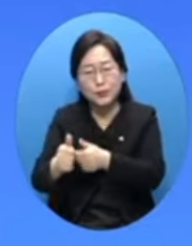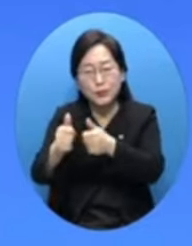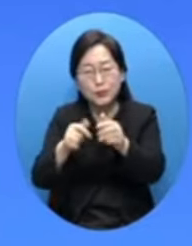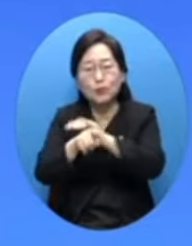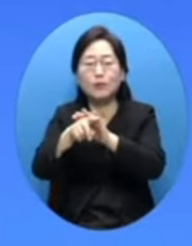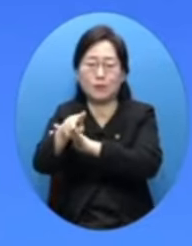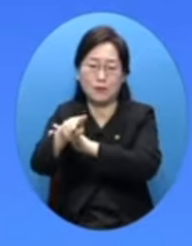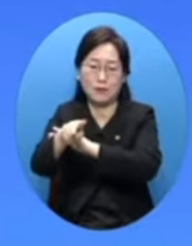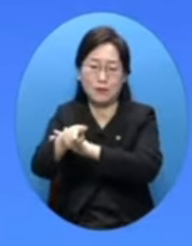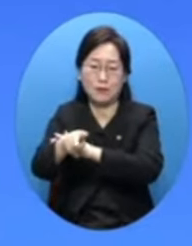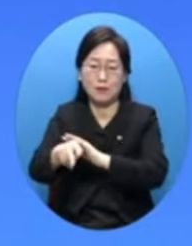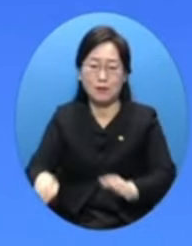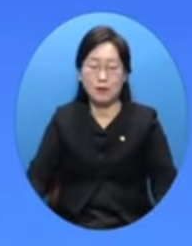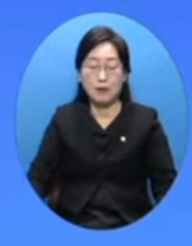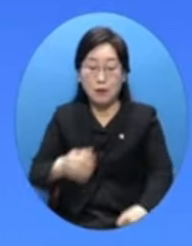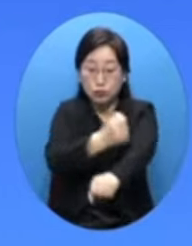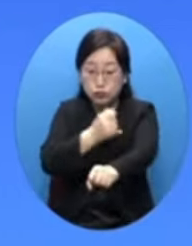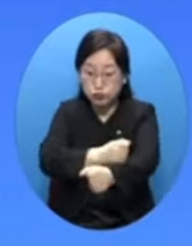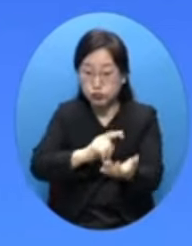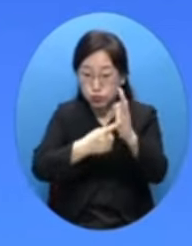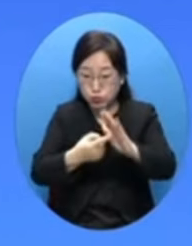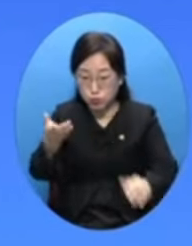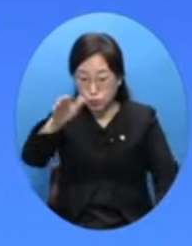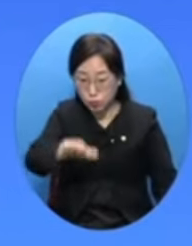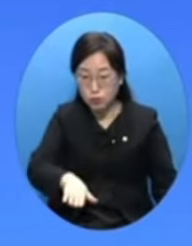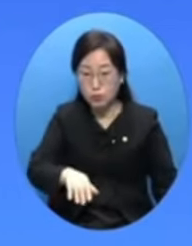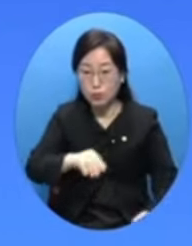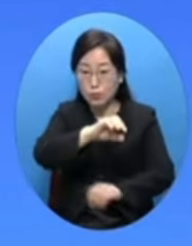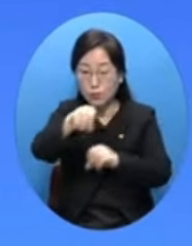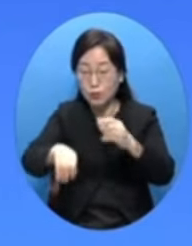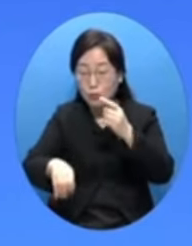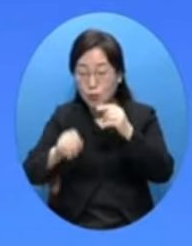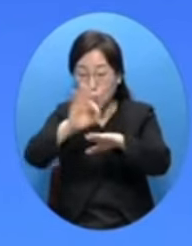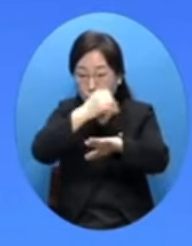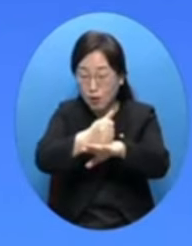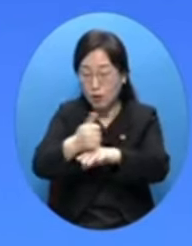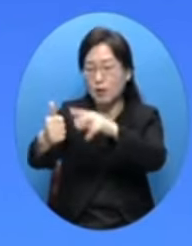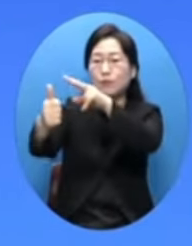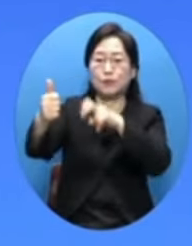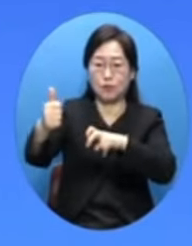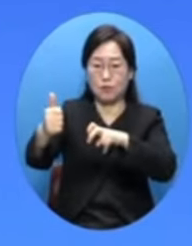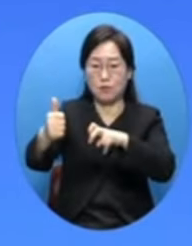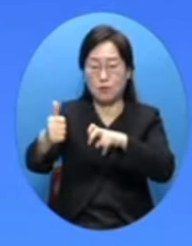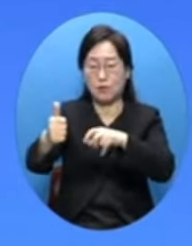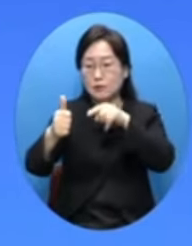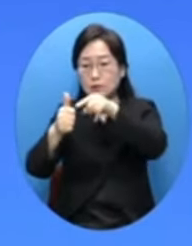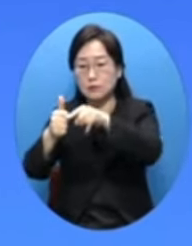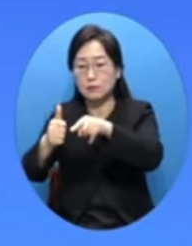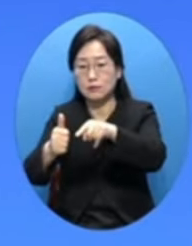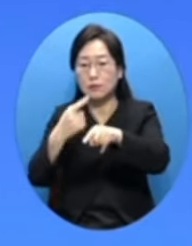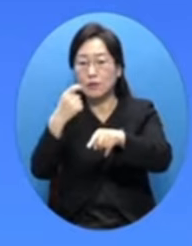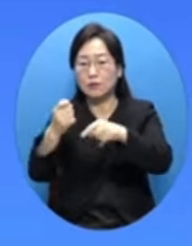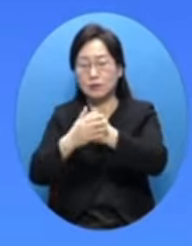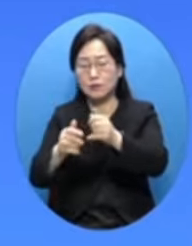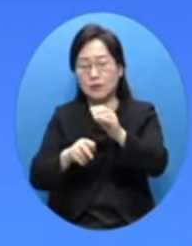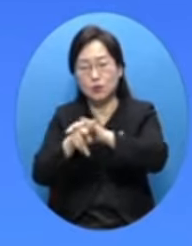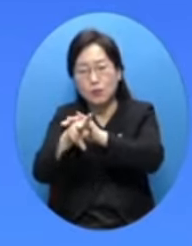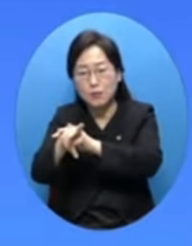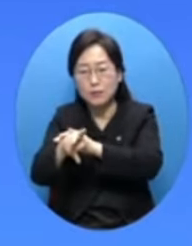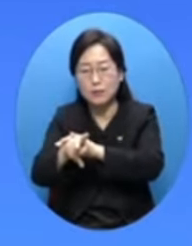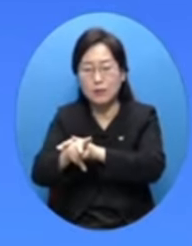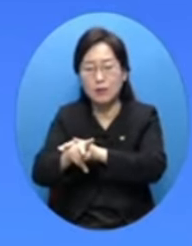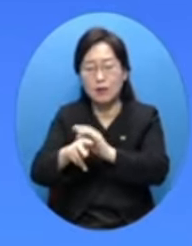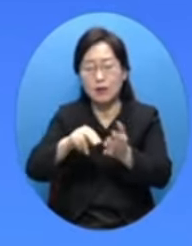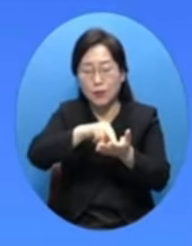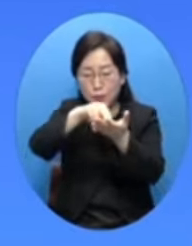공을 세우는데 오히려 왕에게 미을 받아서 쫓기는 시가 된 것입니다 그 외롭게 광야에서